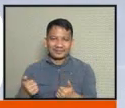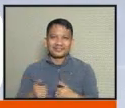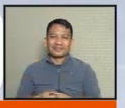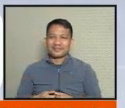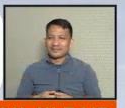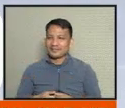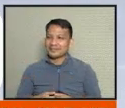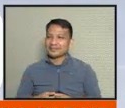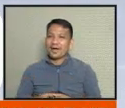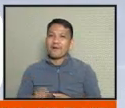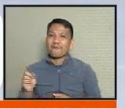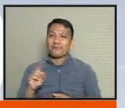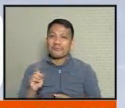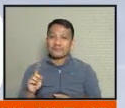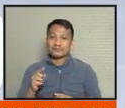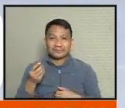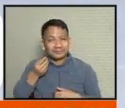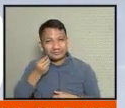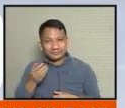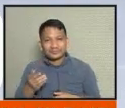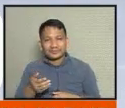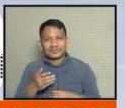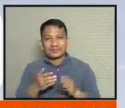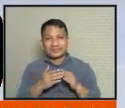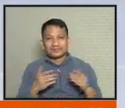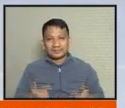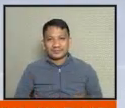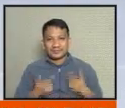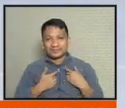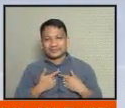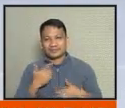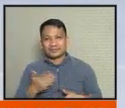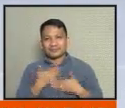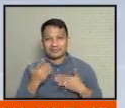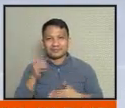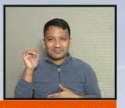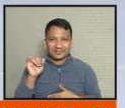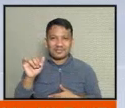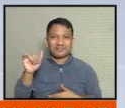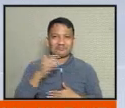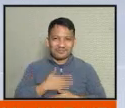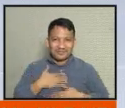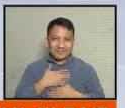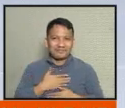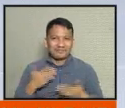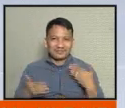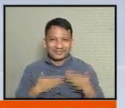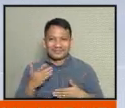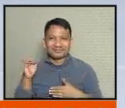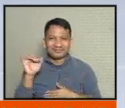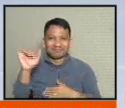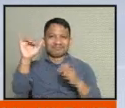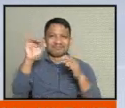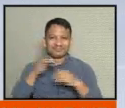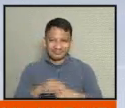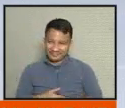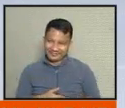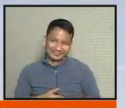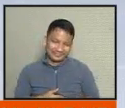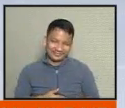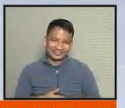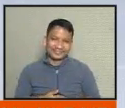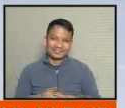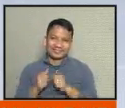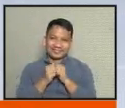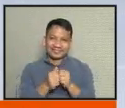Tapos, kayo po'y mamumuhay ng tahimik. Opo. And you will live happily ever after. Okay. Edi,